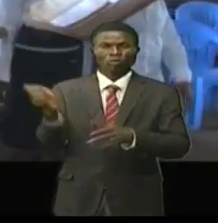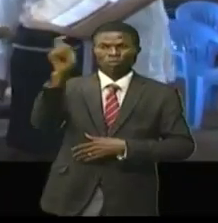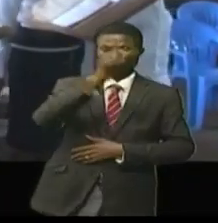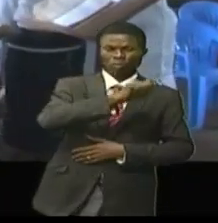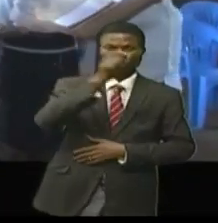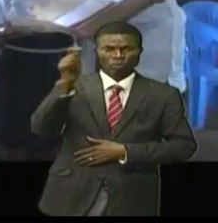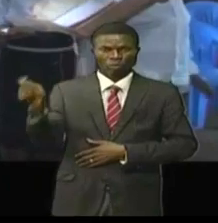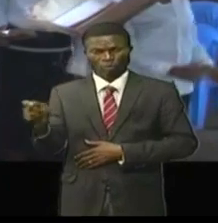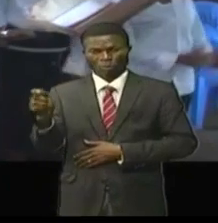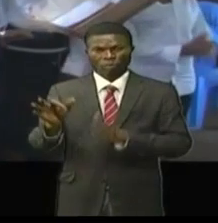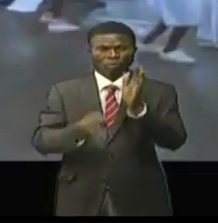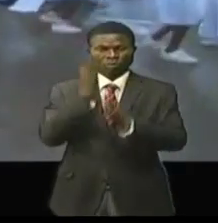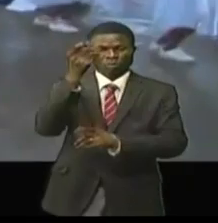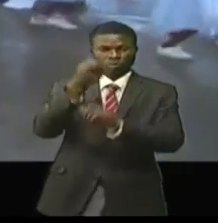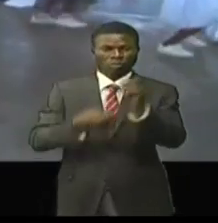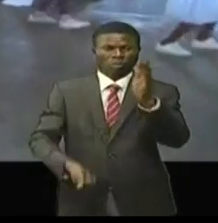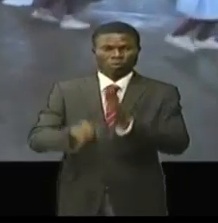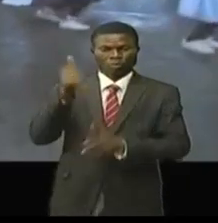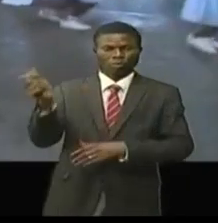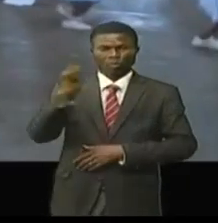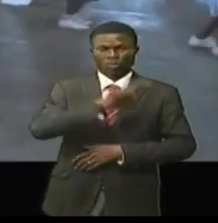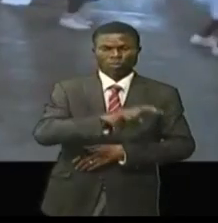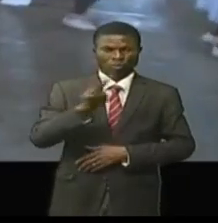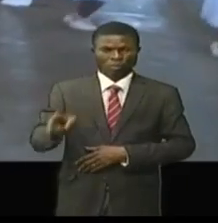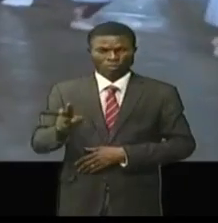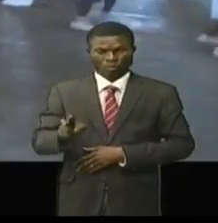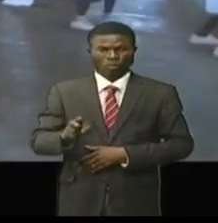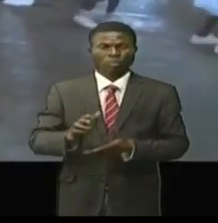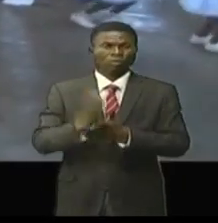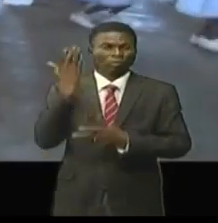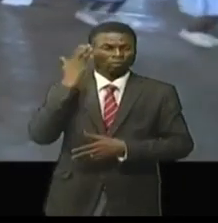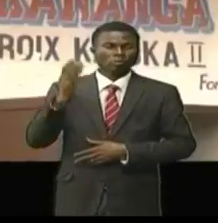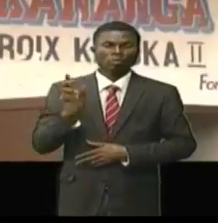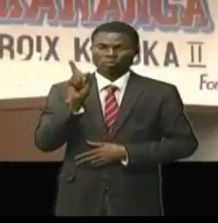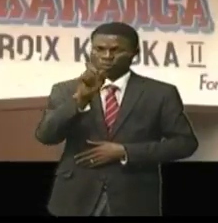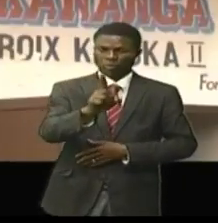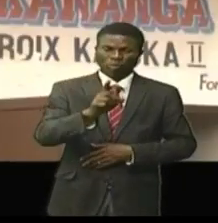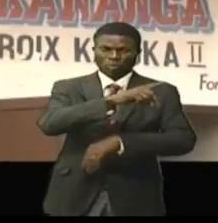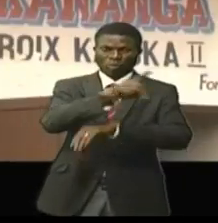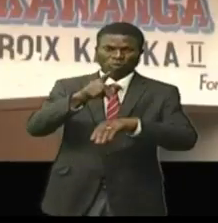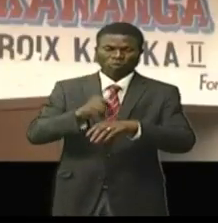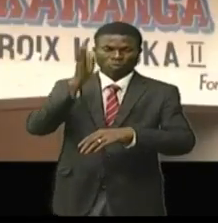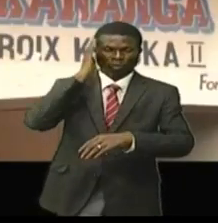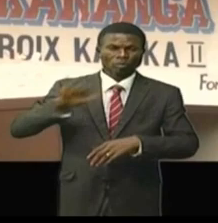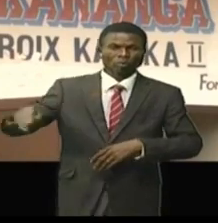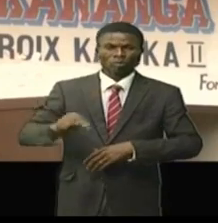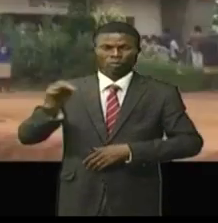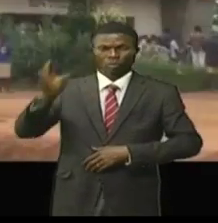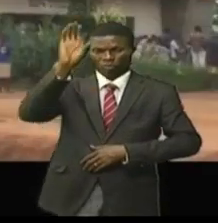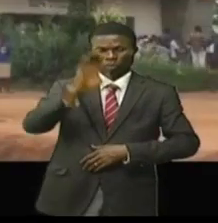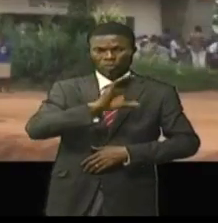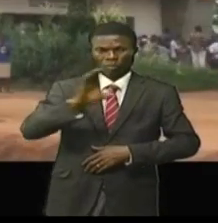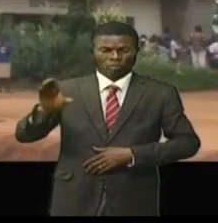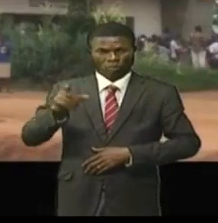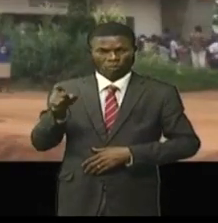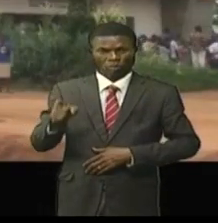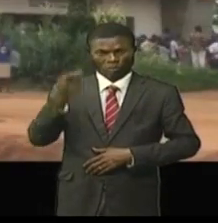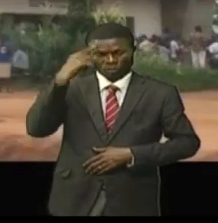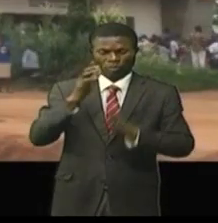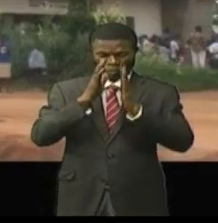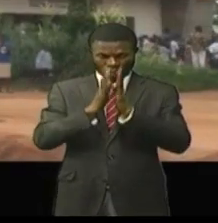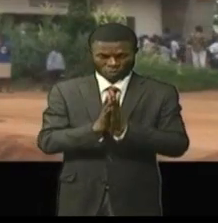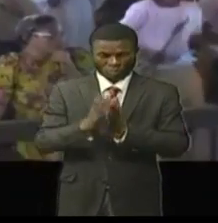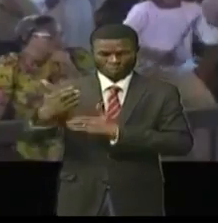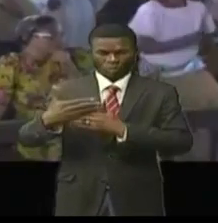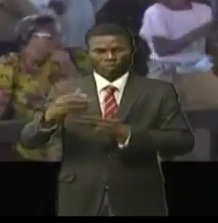celui de ce 13 novembre 2022, lorsque John Kabeya Shikai s'est rendu à la paroisse Saint-Jean de la Croix à Katokado pour prier aux